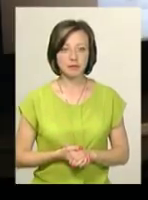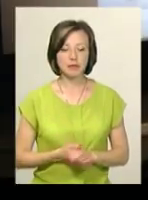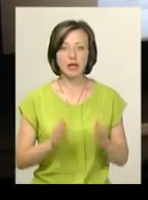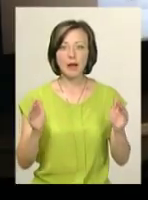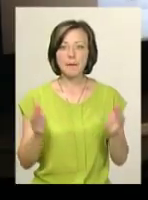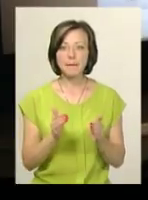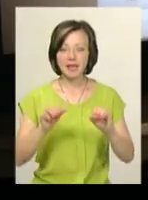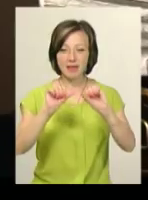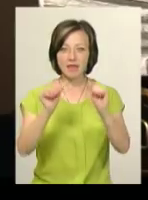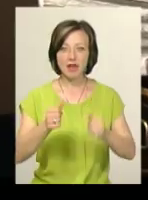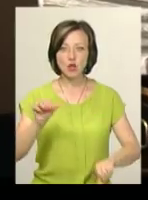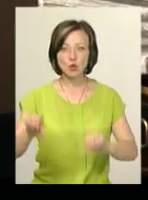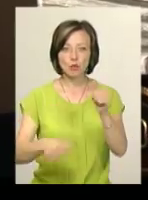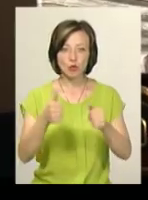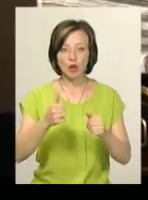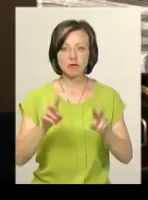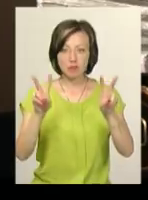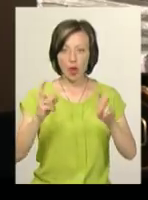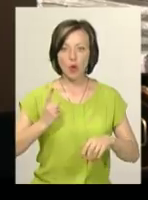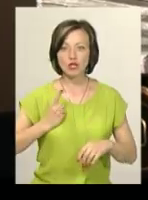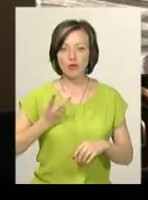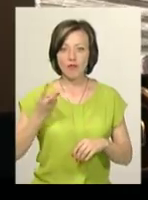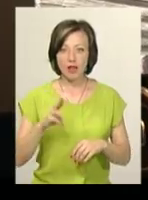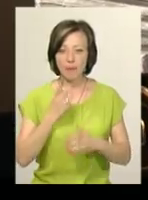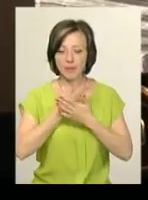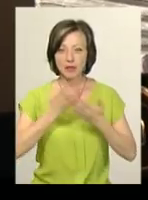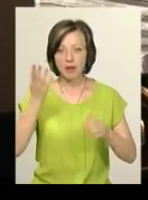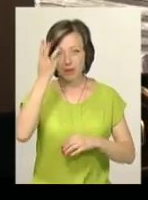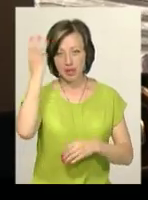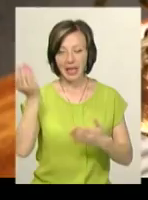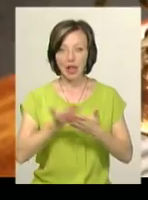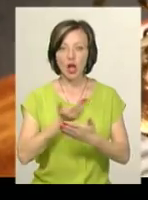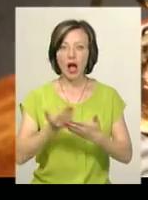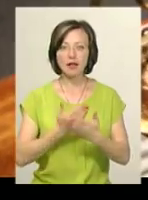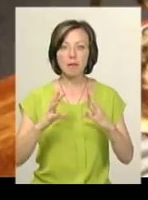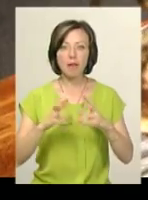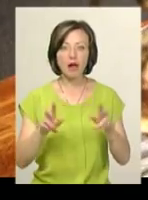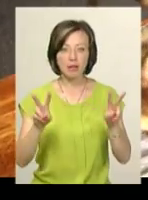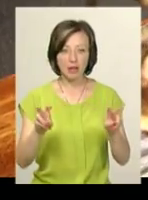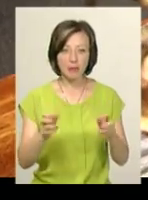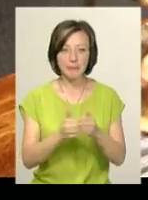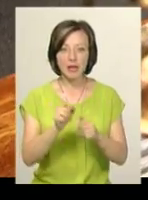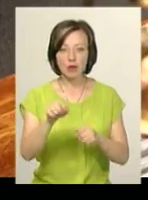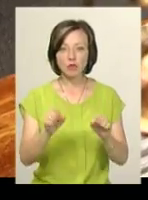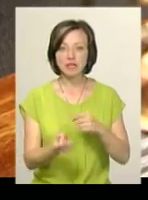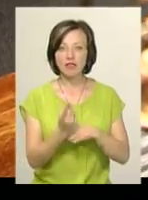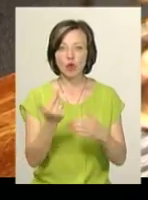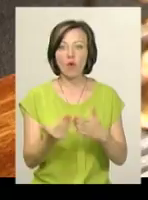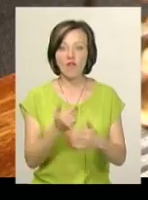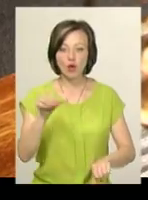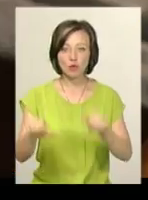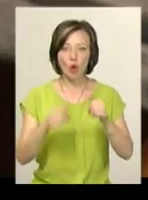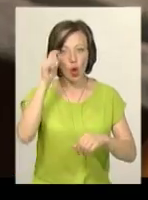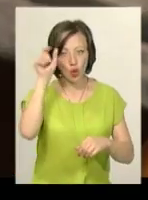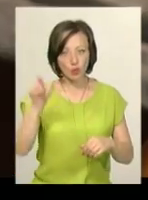Міні-версію скульптурної композиції «Очікування» презентували у Хмельницькому у кінотеатрі «Планета». Саме біля нього може з'явитися нова скульптура. Це